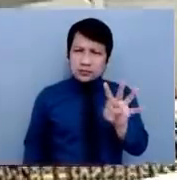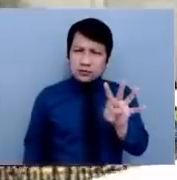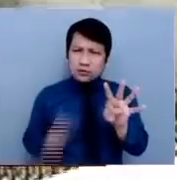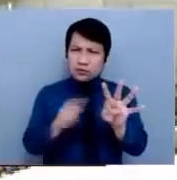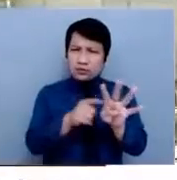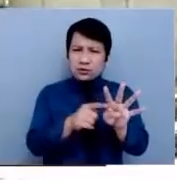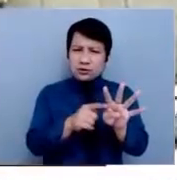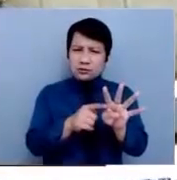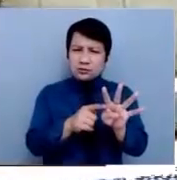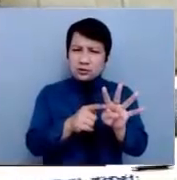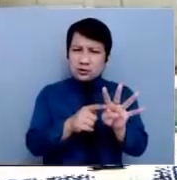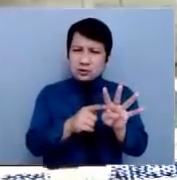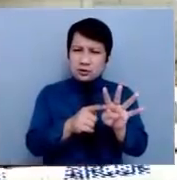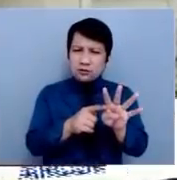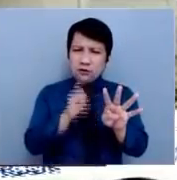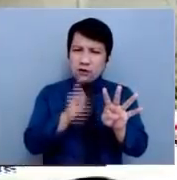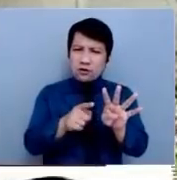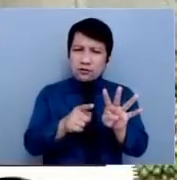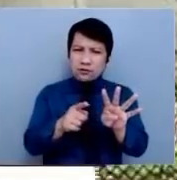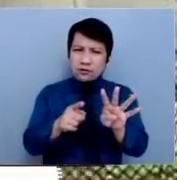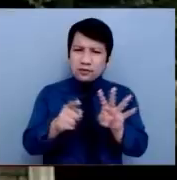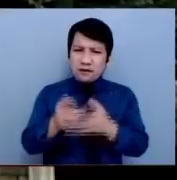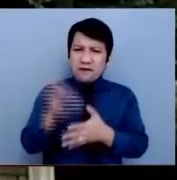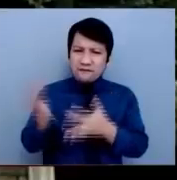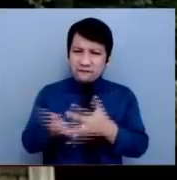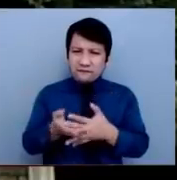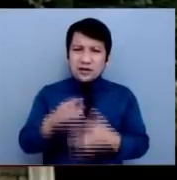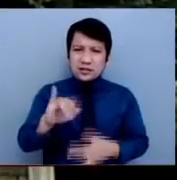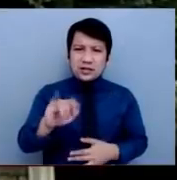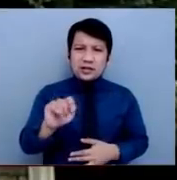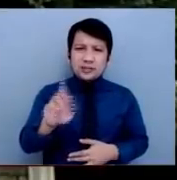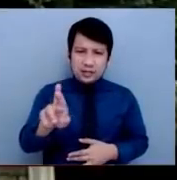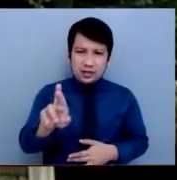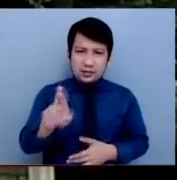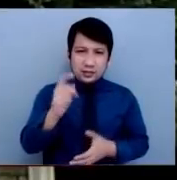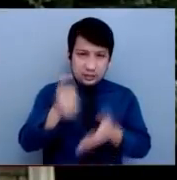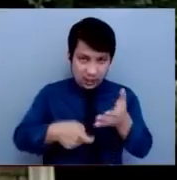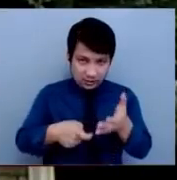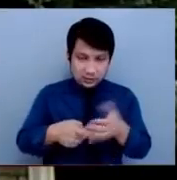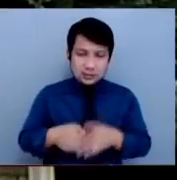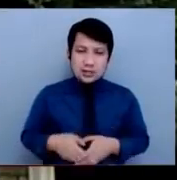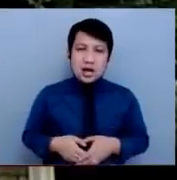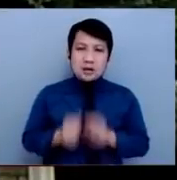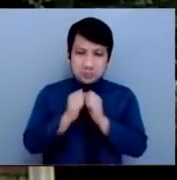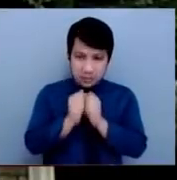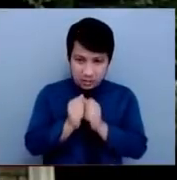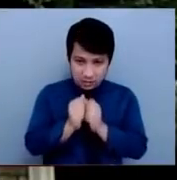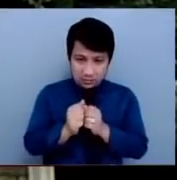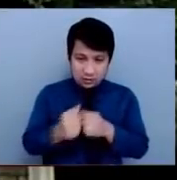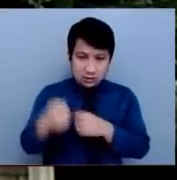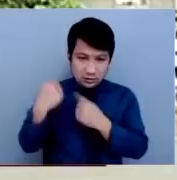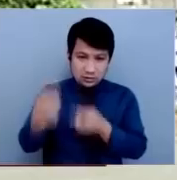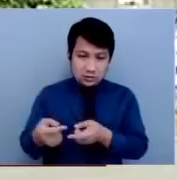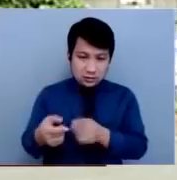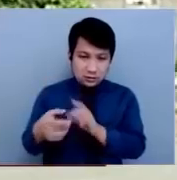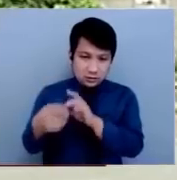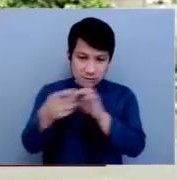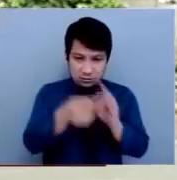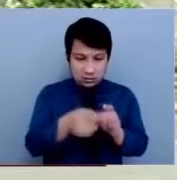1984, kailangan siya mag-file ng income tax, ng tax return. Sakop yung panahon na